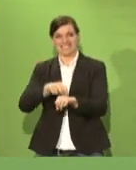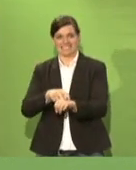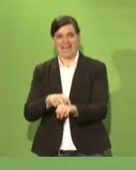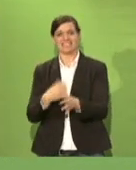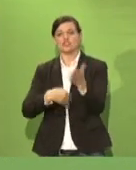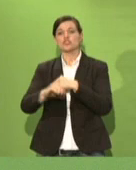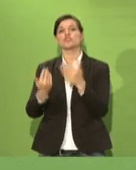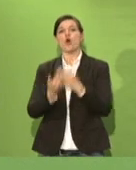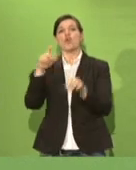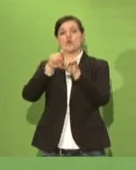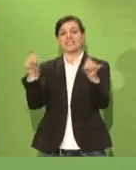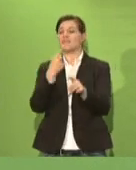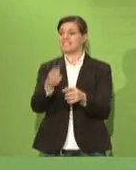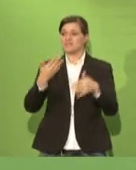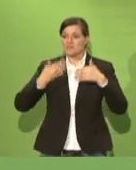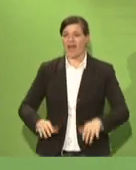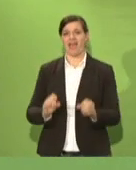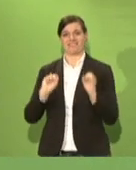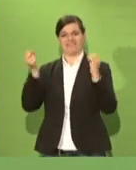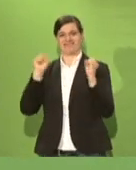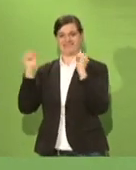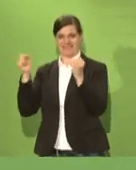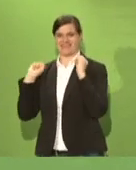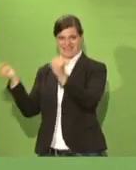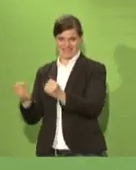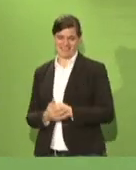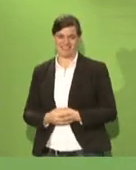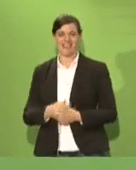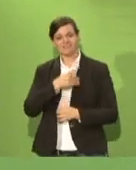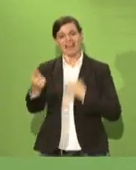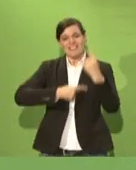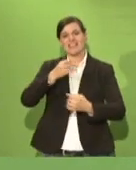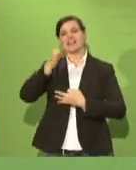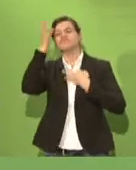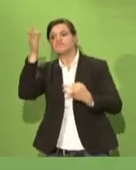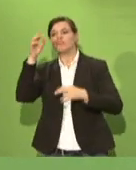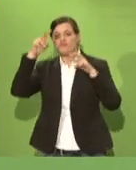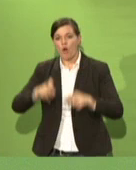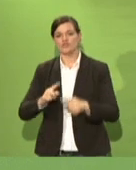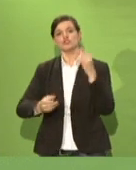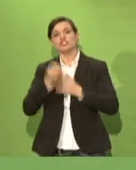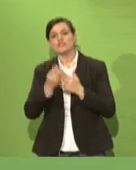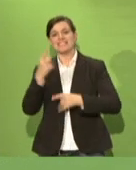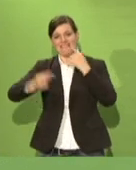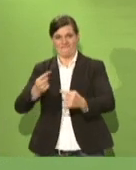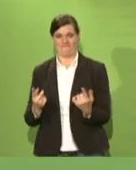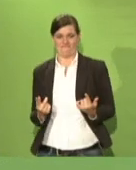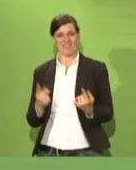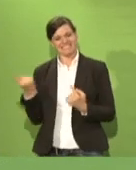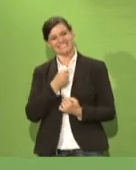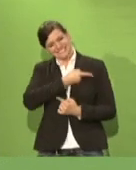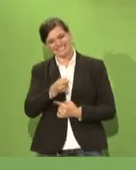sich aufmachen, die forschen, die entwickeln, die innovativ sein wollen.